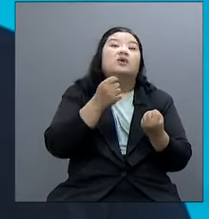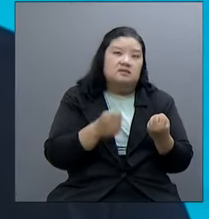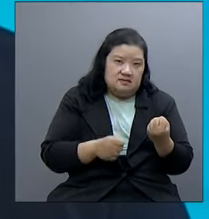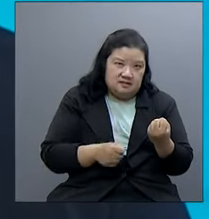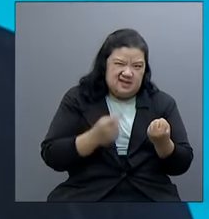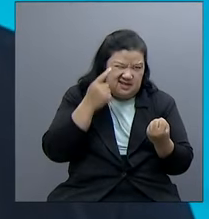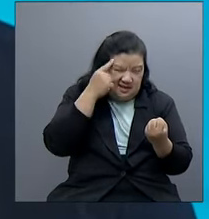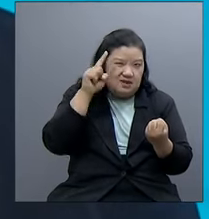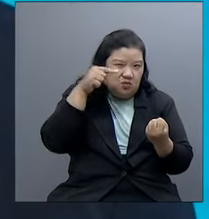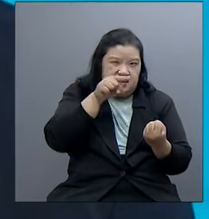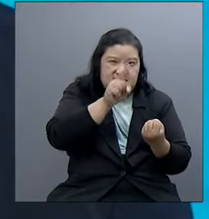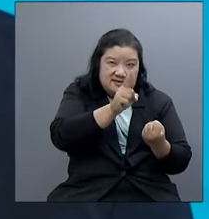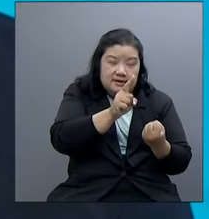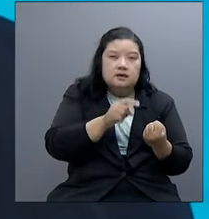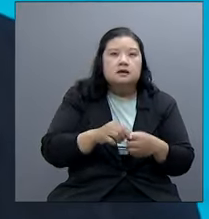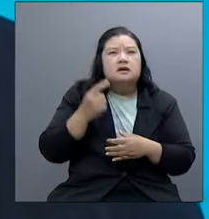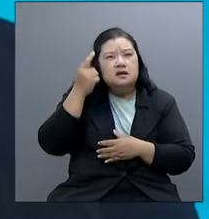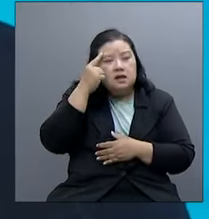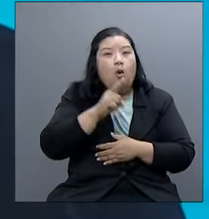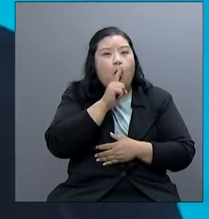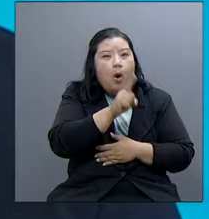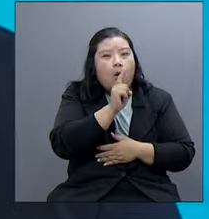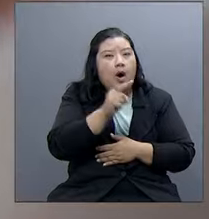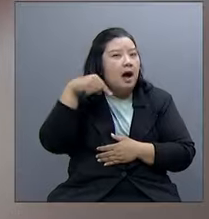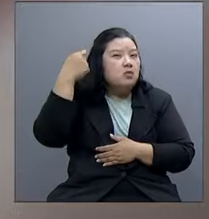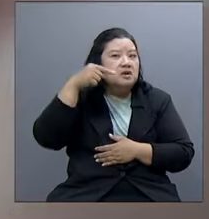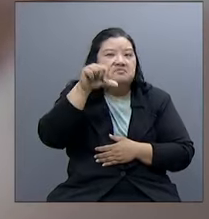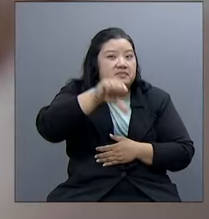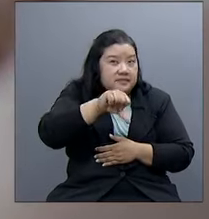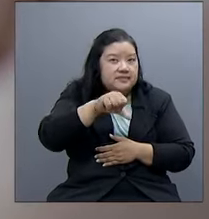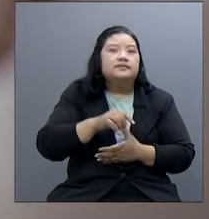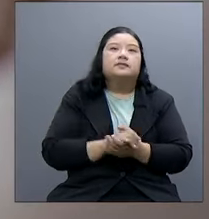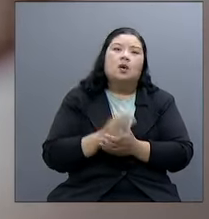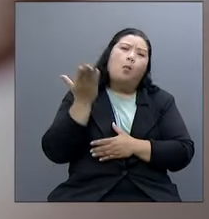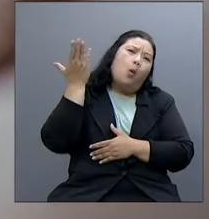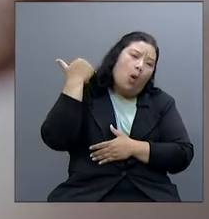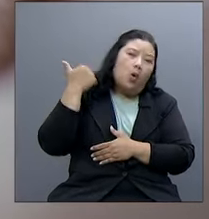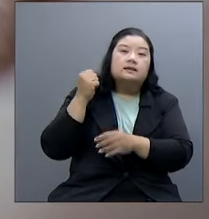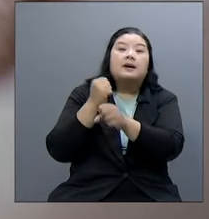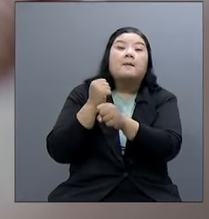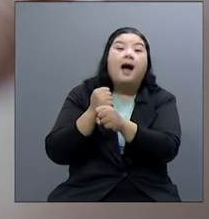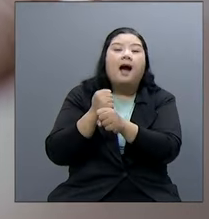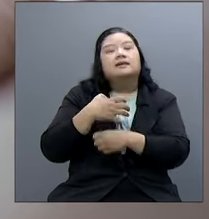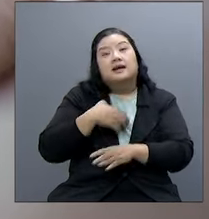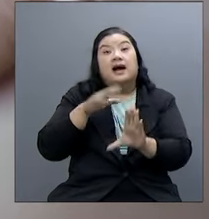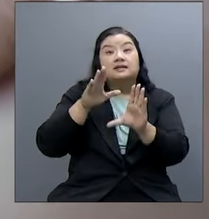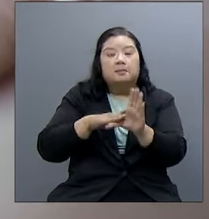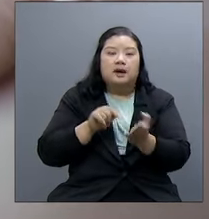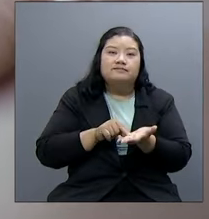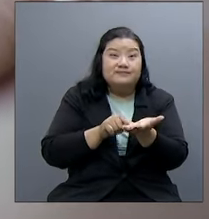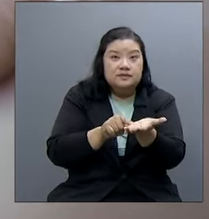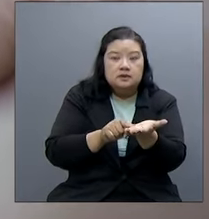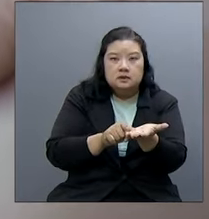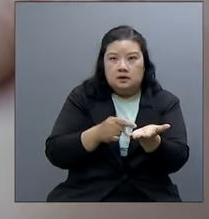จึงกลายเป็นตลกขมค่ะๆ อะไรๆ ก็โทษผู้หญงไว้ก่อนสมยก่เวลาสมัครงานหากคเปเพศที่ 3 หรอ